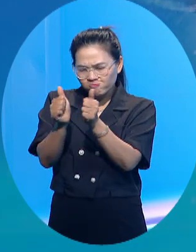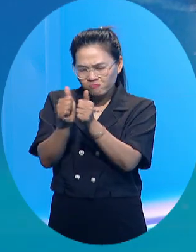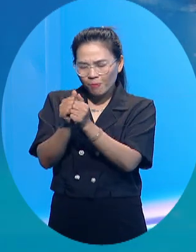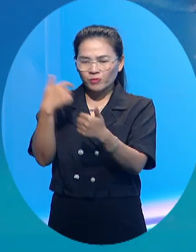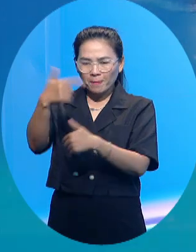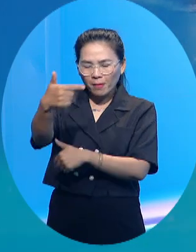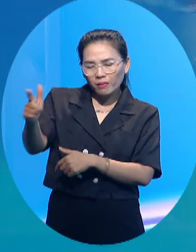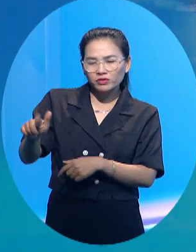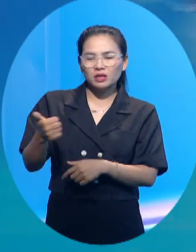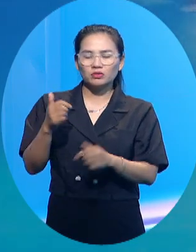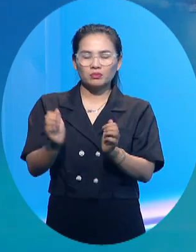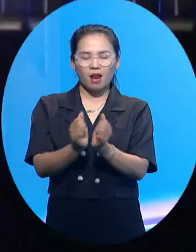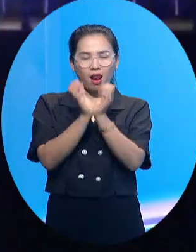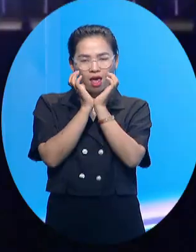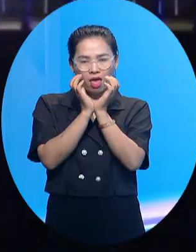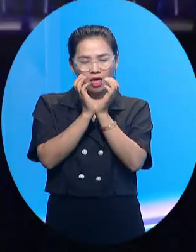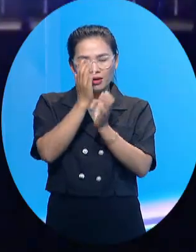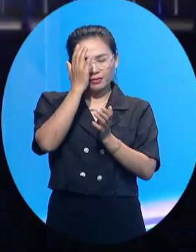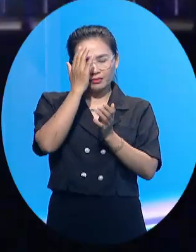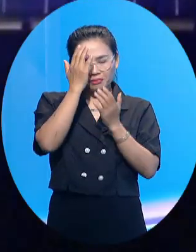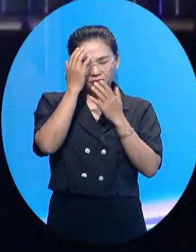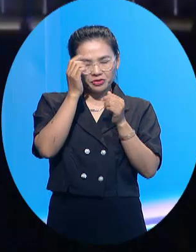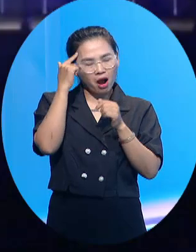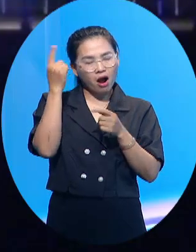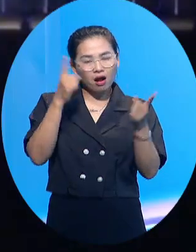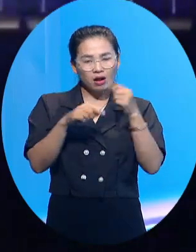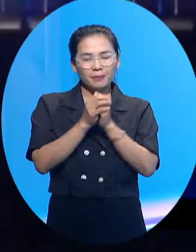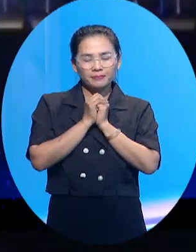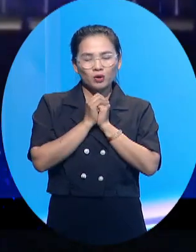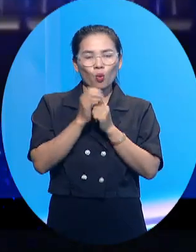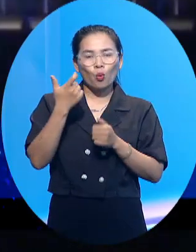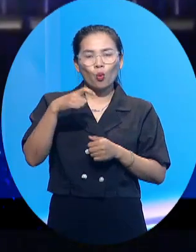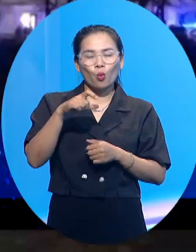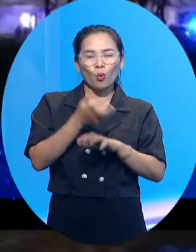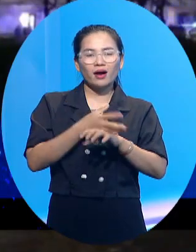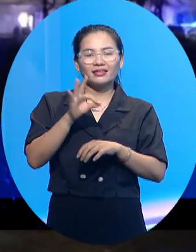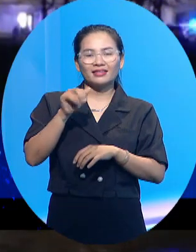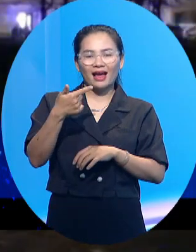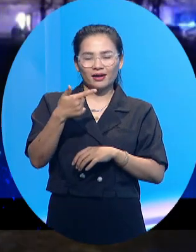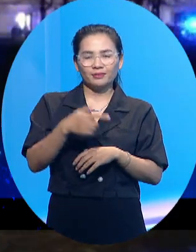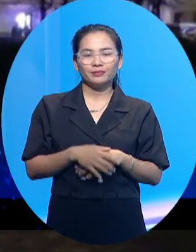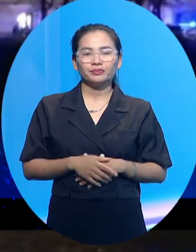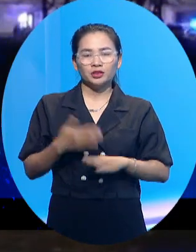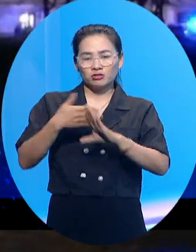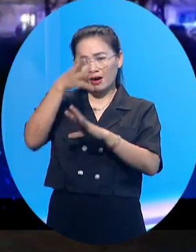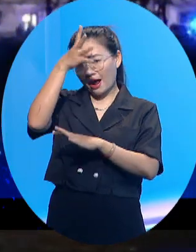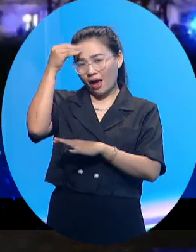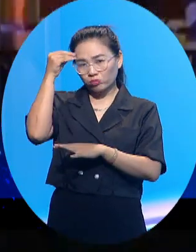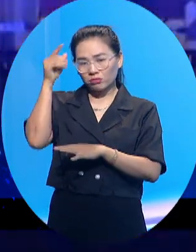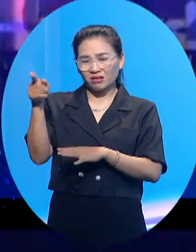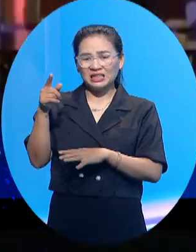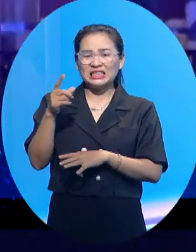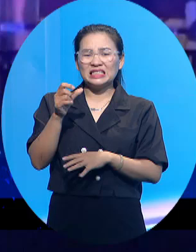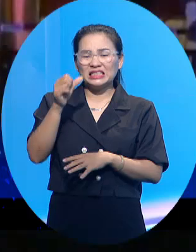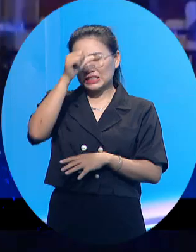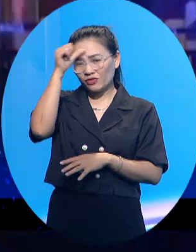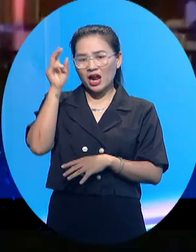tưởng niệm các nạn nhân cảnh sát cho biết thủ phạm vụ xả súng tại đại học car lovi là một sinh viên